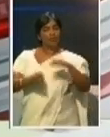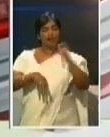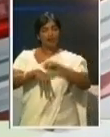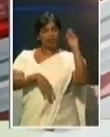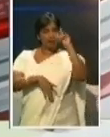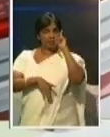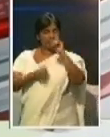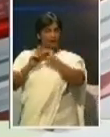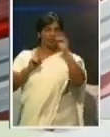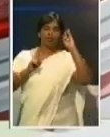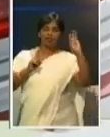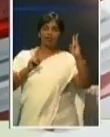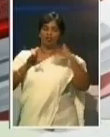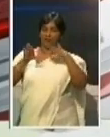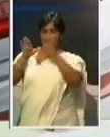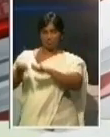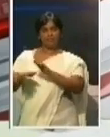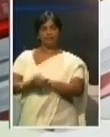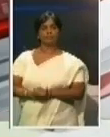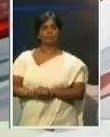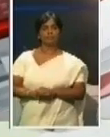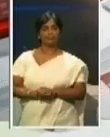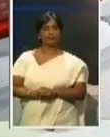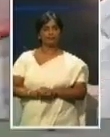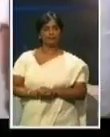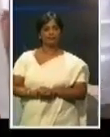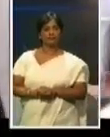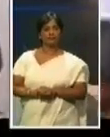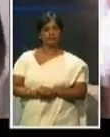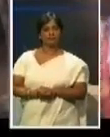පසුරු 1 සිට 3 දක්වා එහි තැන්පත් කෙරෙනු ඇති.